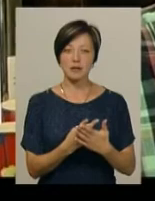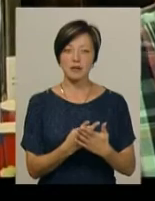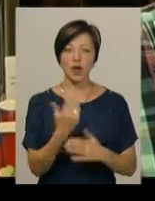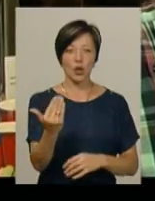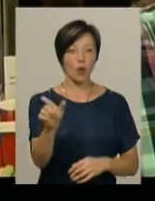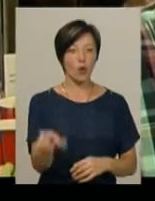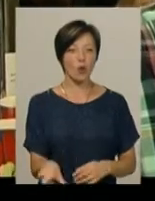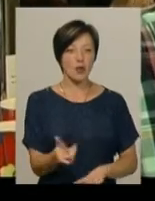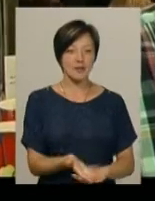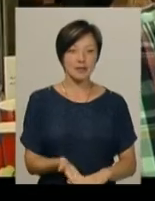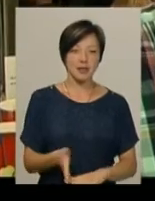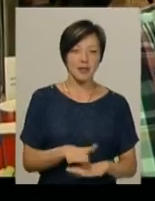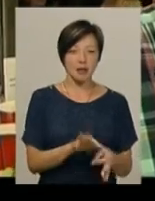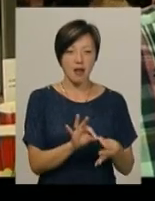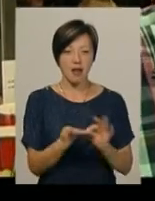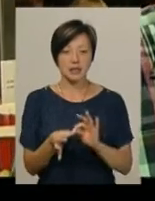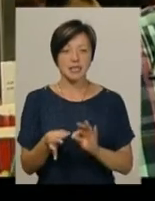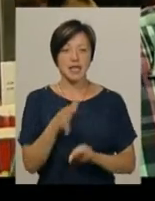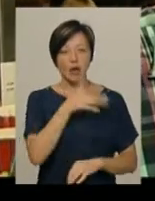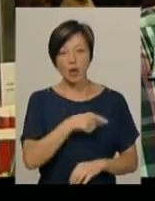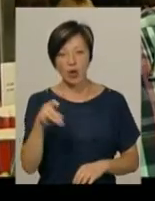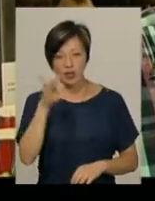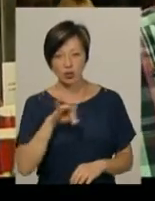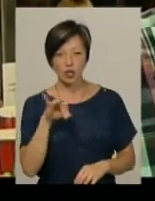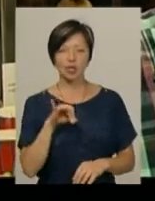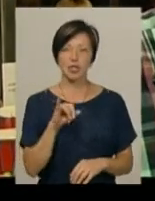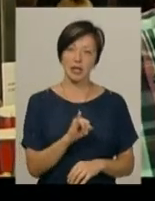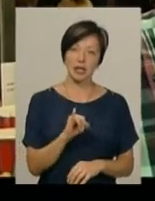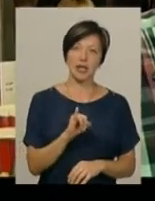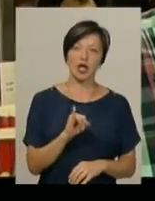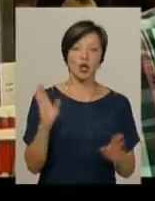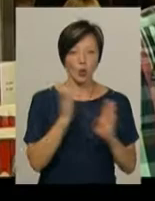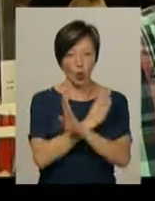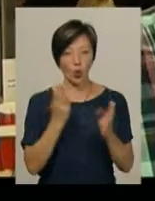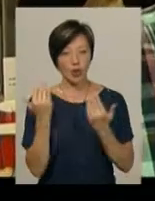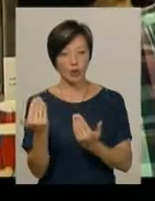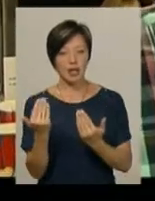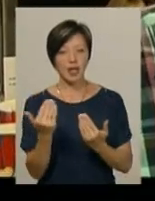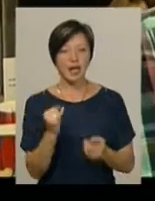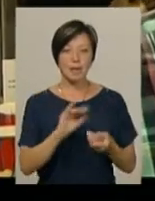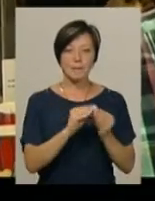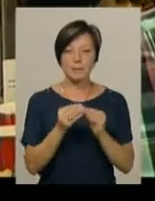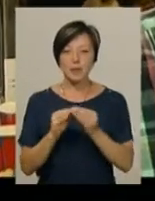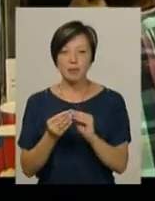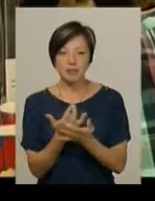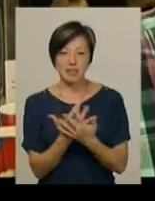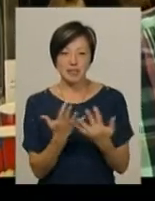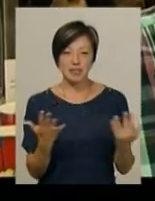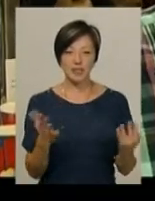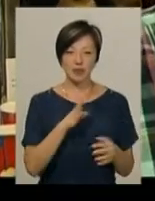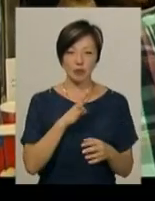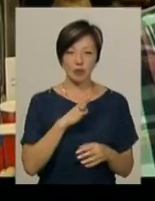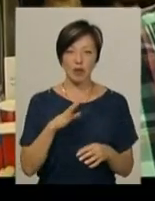його складність і епохи історичної, і його історичної долі, і тих припіті, які